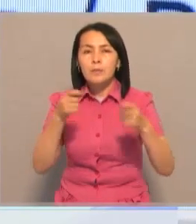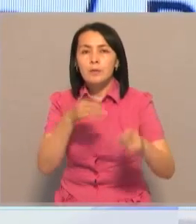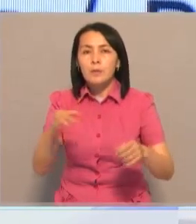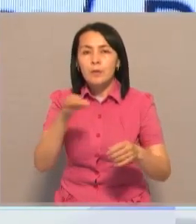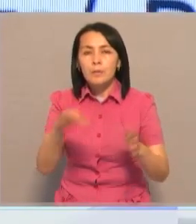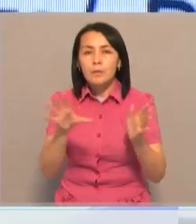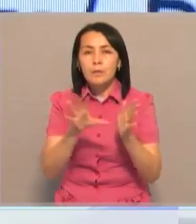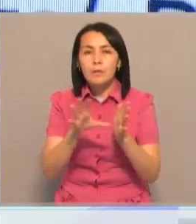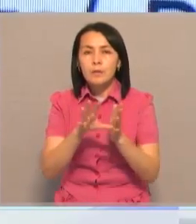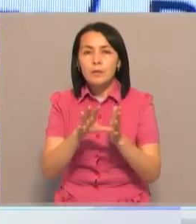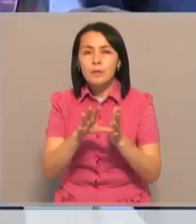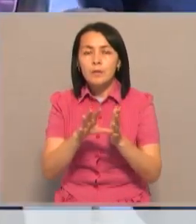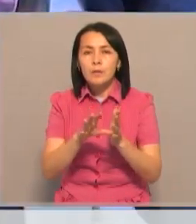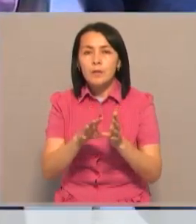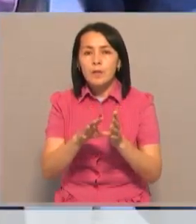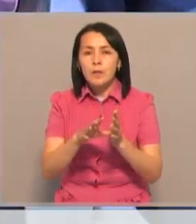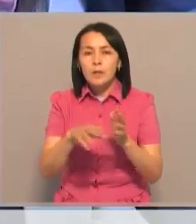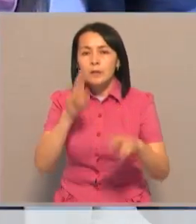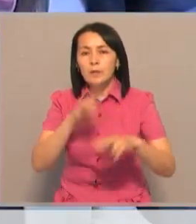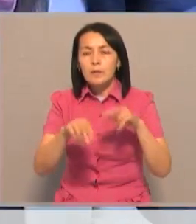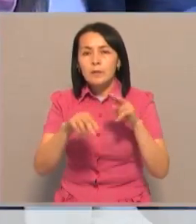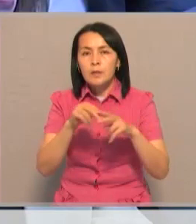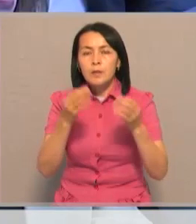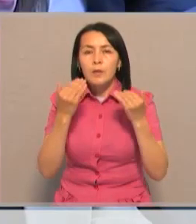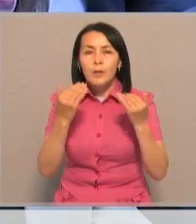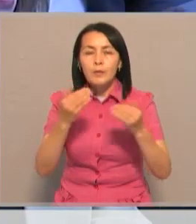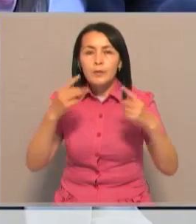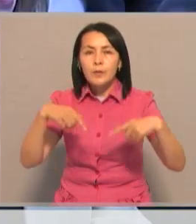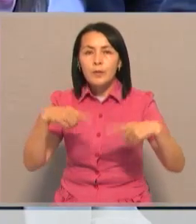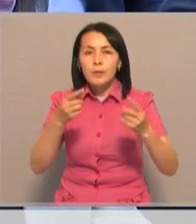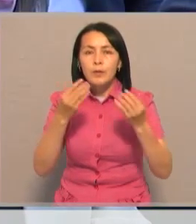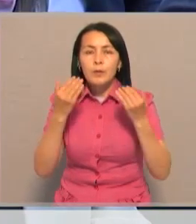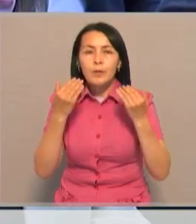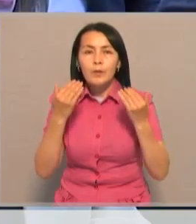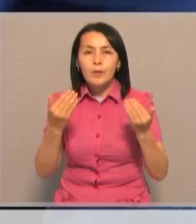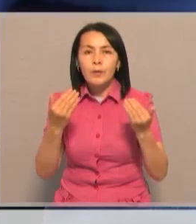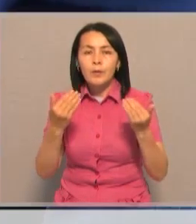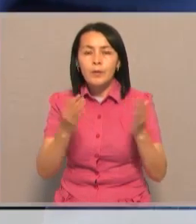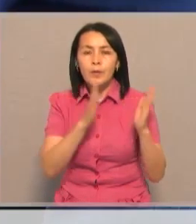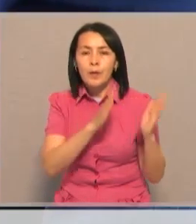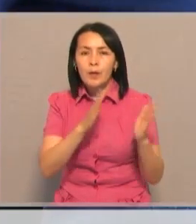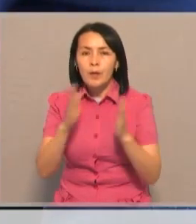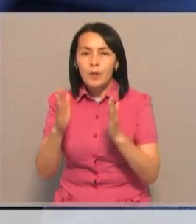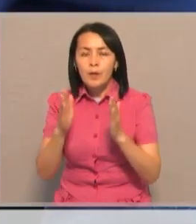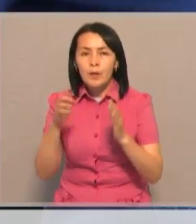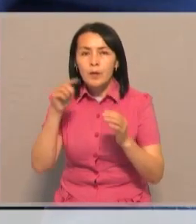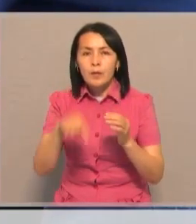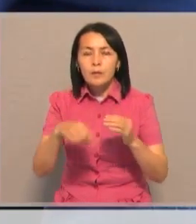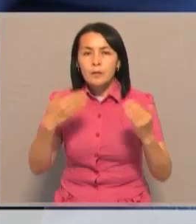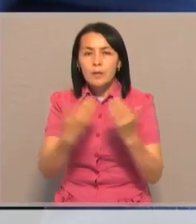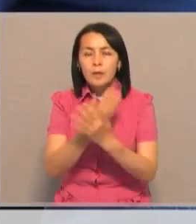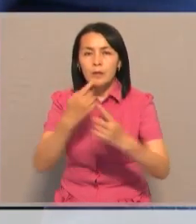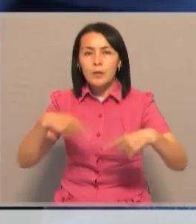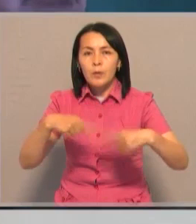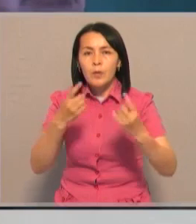региона, электроэнергетике, строительству генерирующей установки с маневренным режимом генерации,